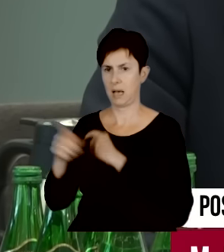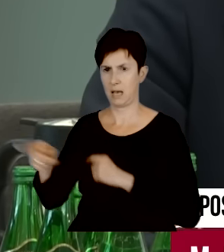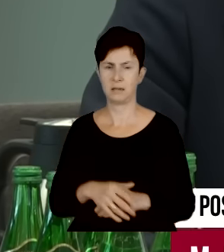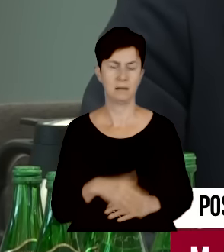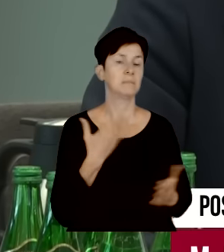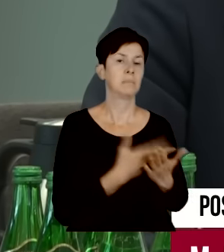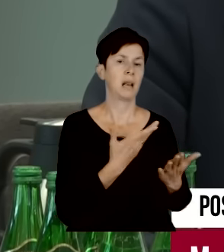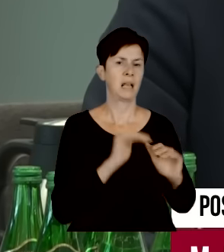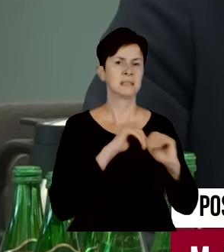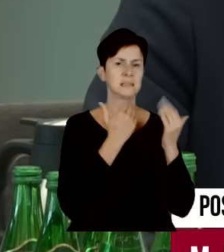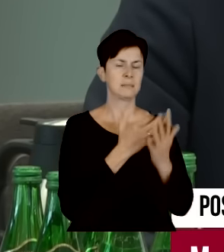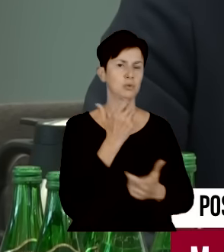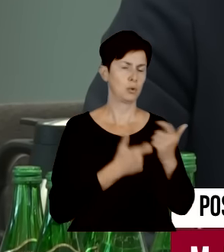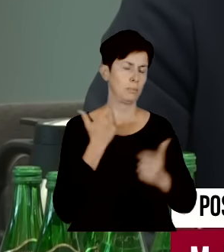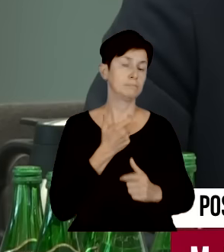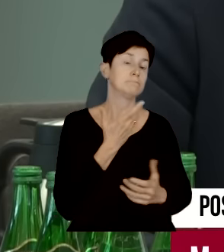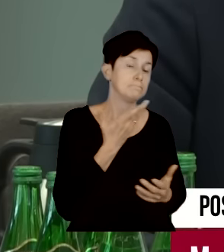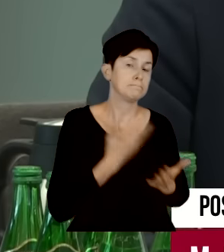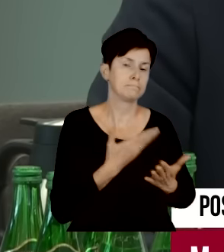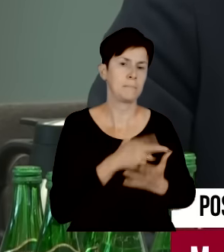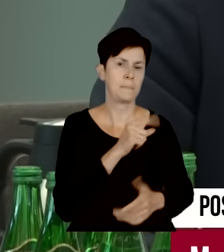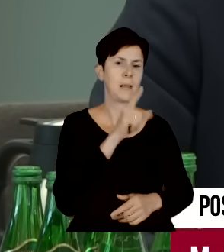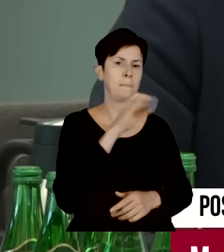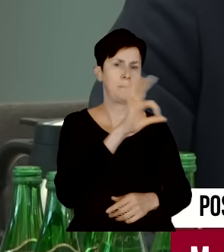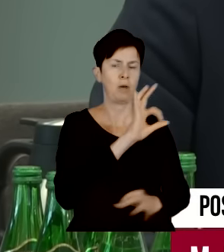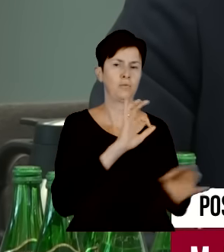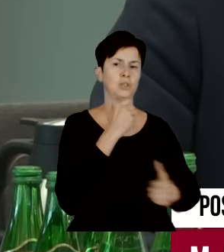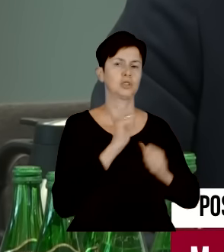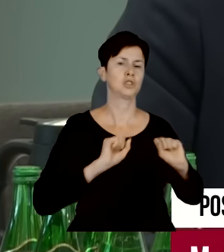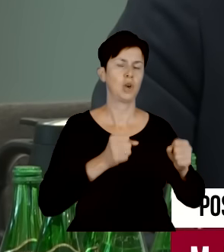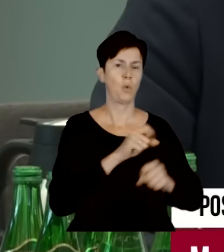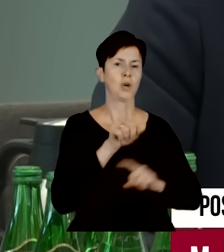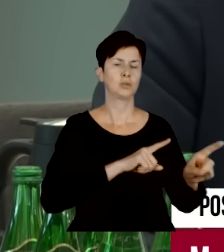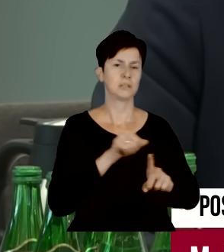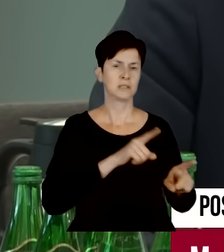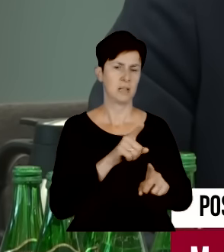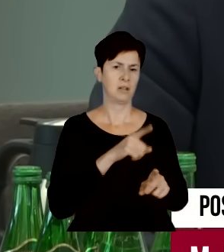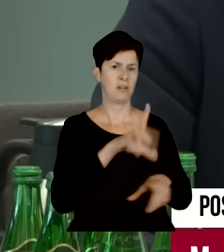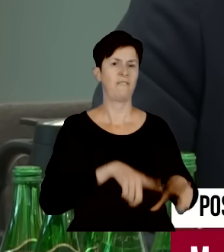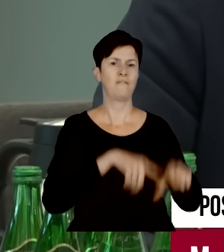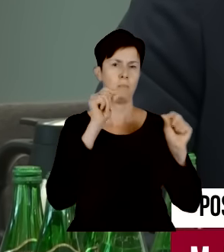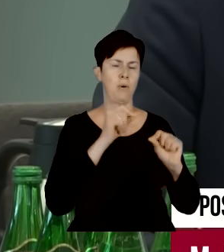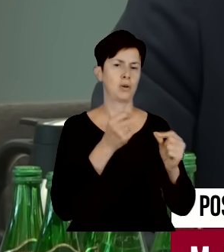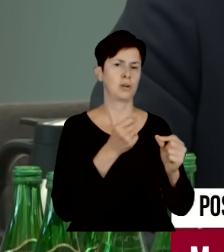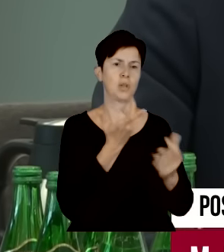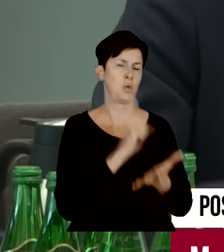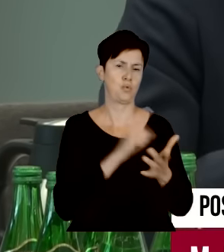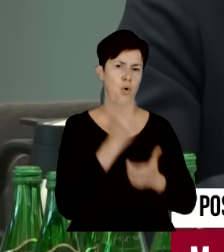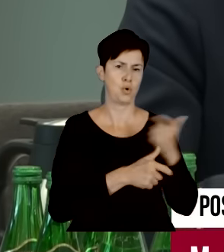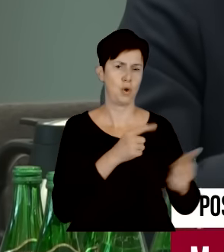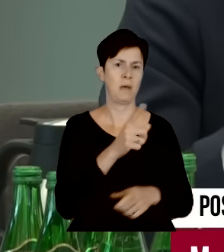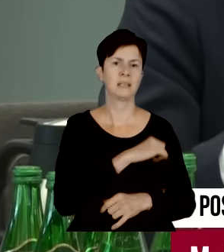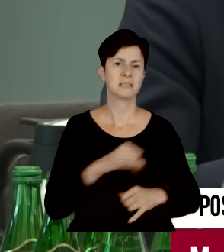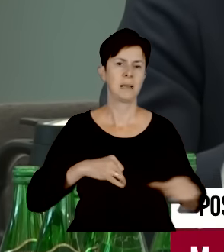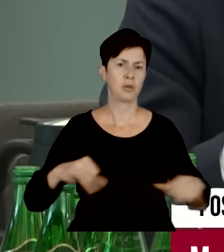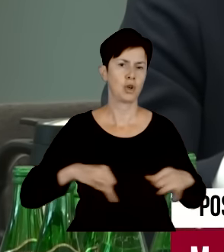że skandaliczne działania Platformy Obywatelskiej doprowadziły do wysadzenia powietrze wyborów samorząd